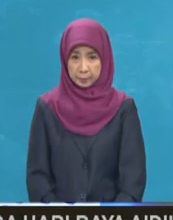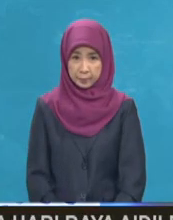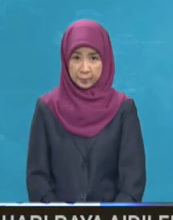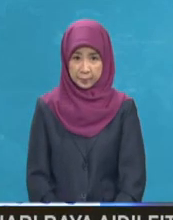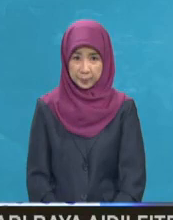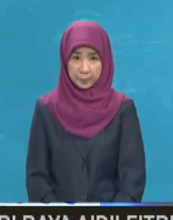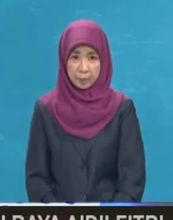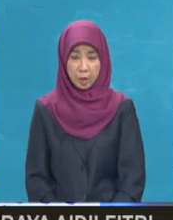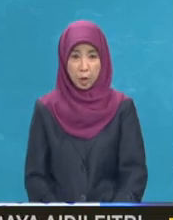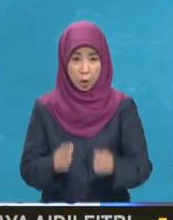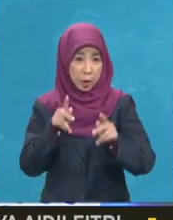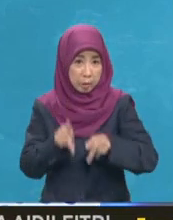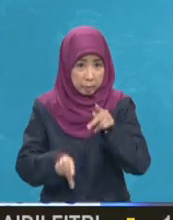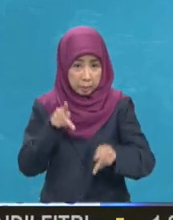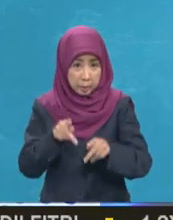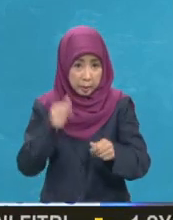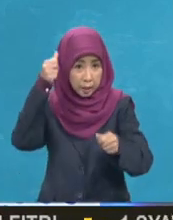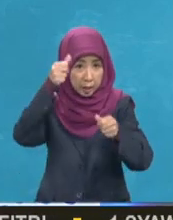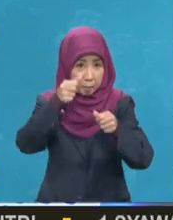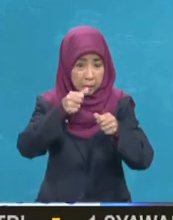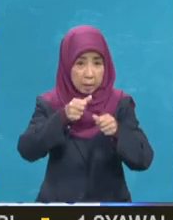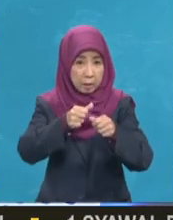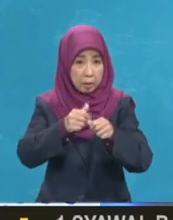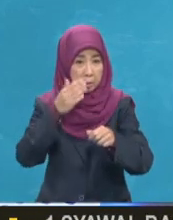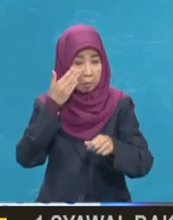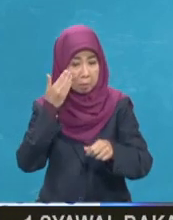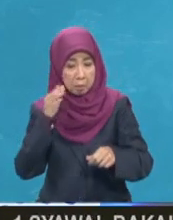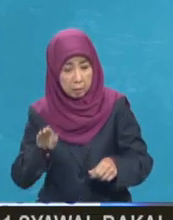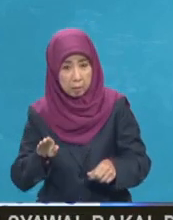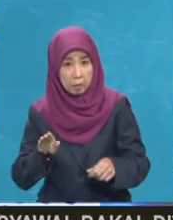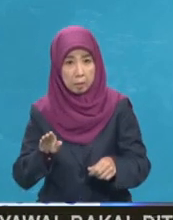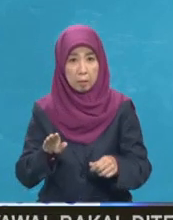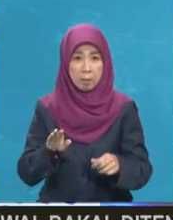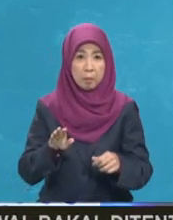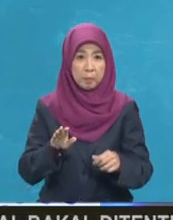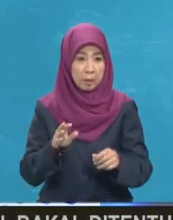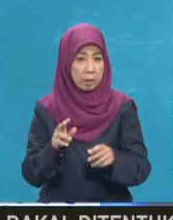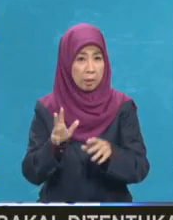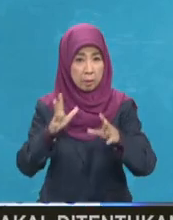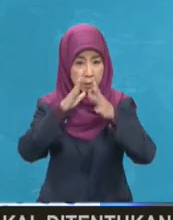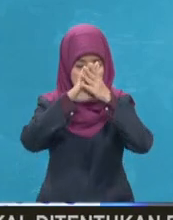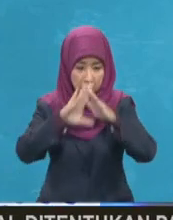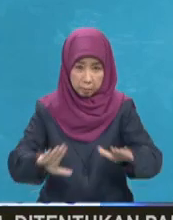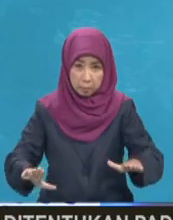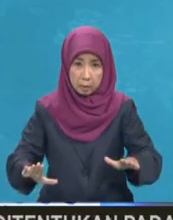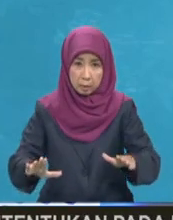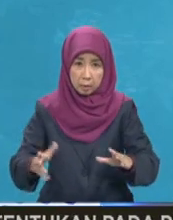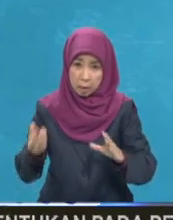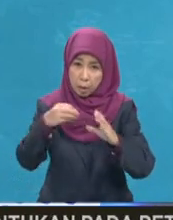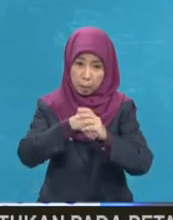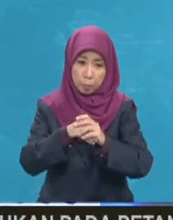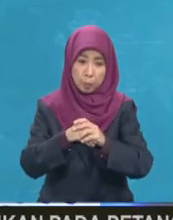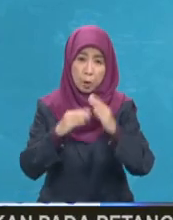Rp Hai orang ramai diingatkan agar tidak mengabaikan atau lalai dalam aspek keselamatan sama ada